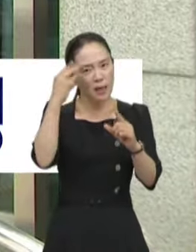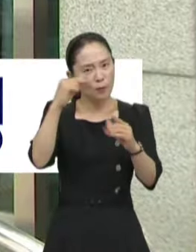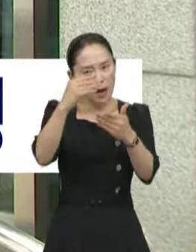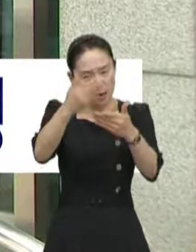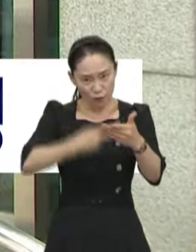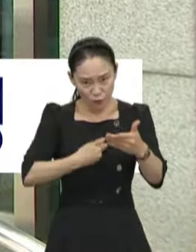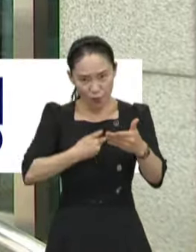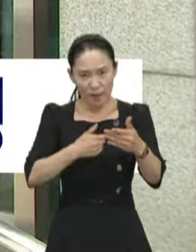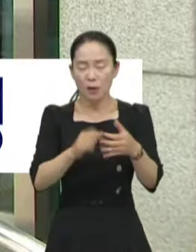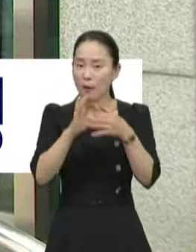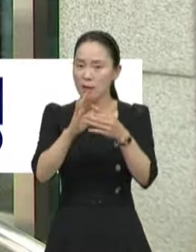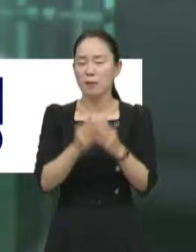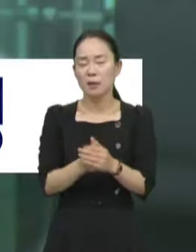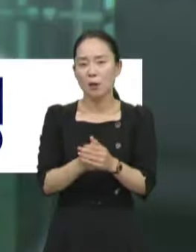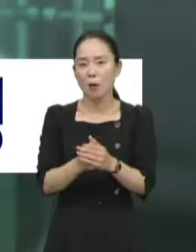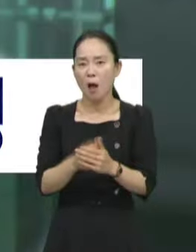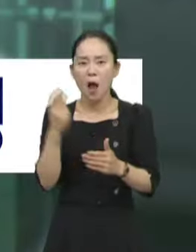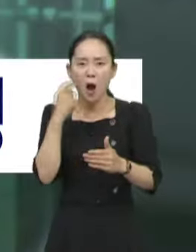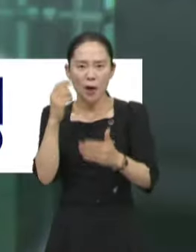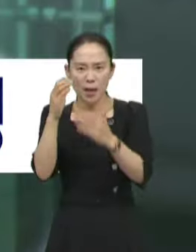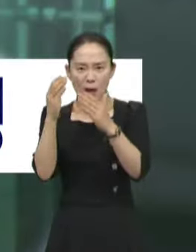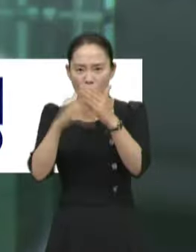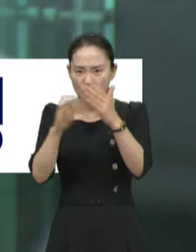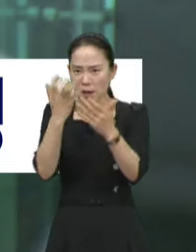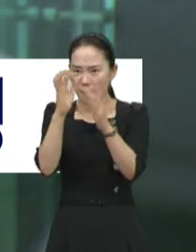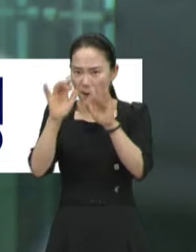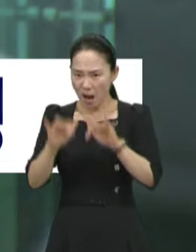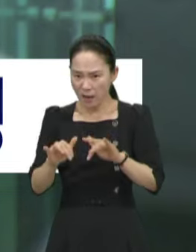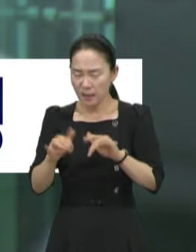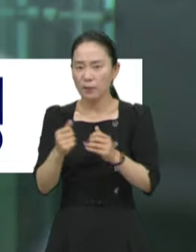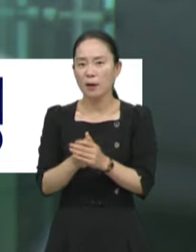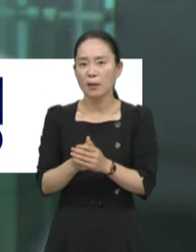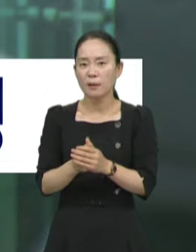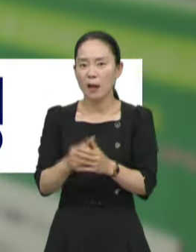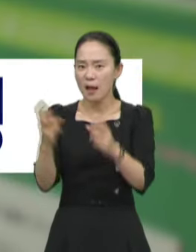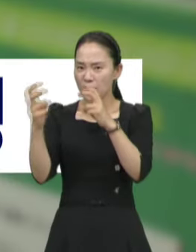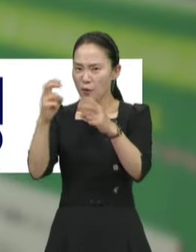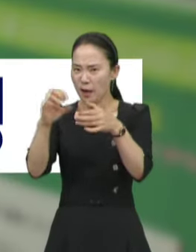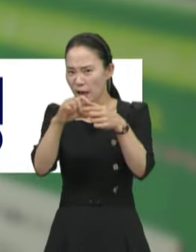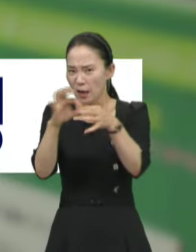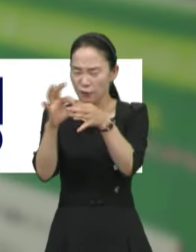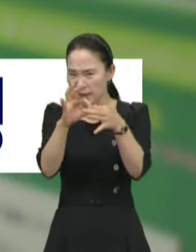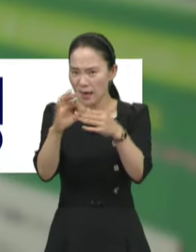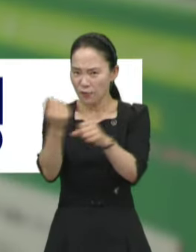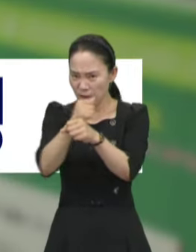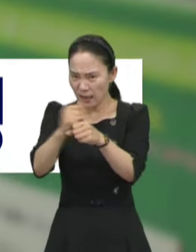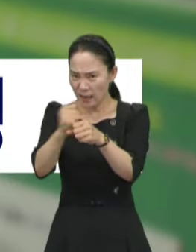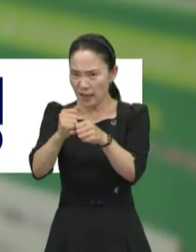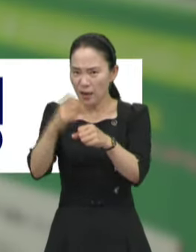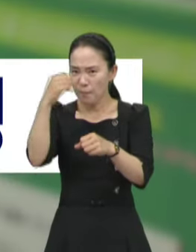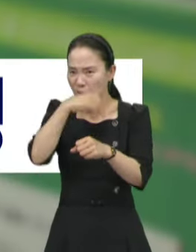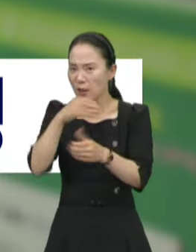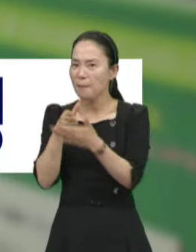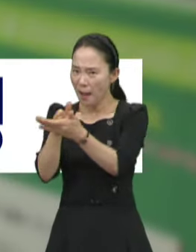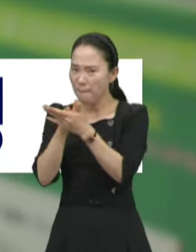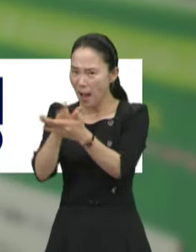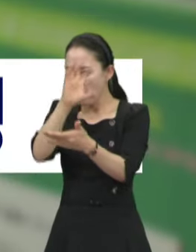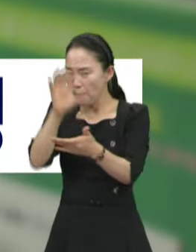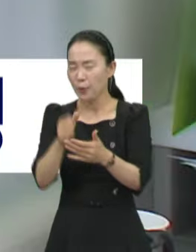차고에 안내했다는 이유로 허위 공문서를 작성했다거나 기업과 유착했다는 내용의 민원을 반복해서